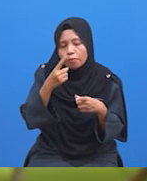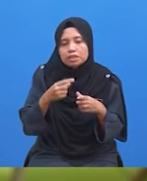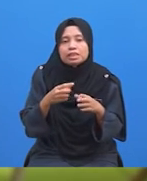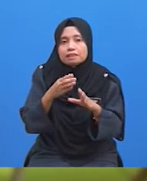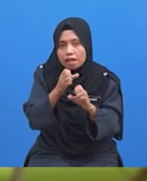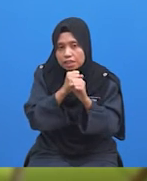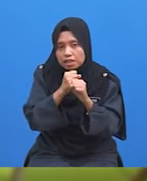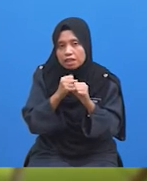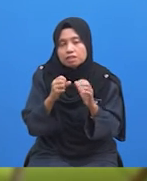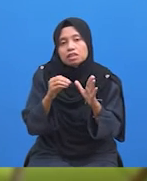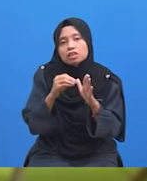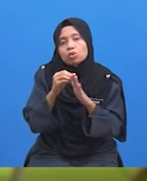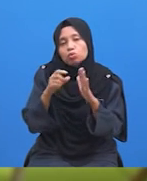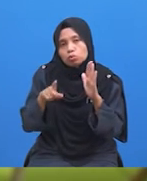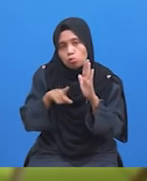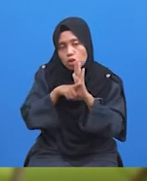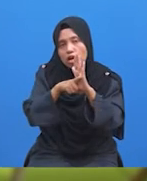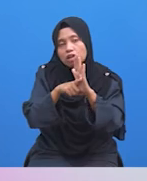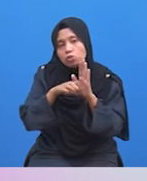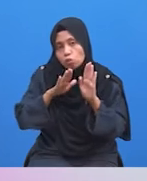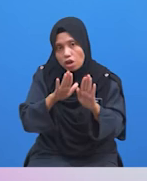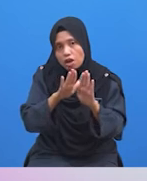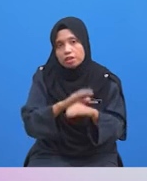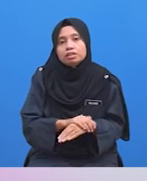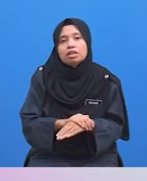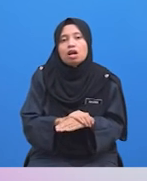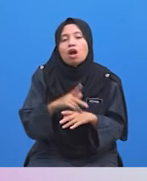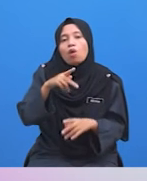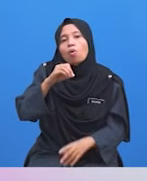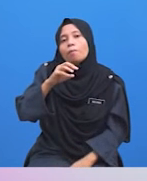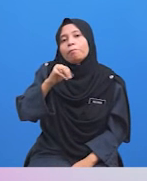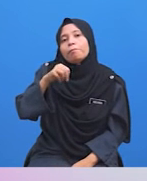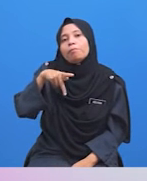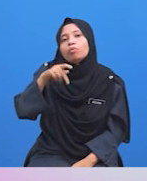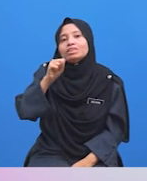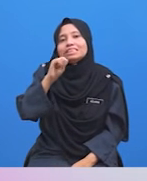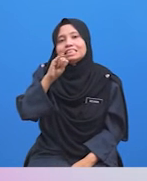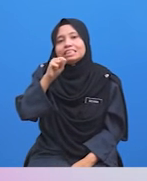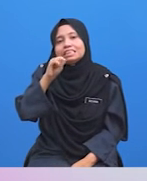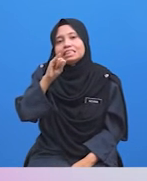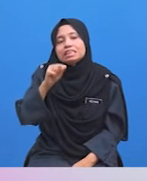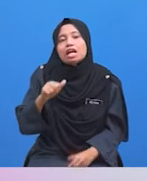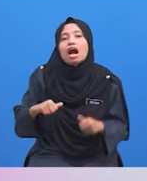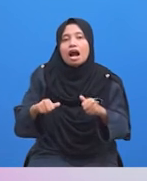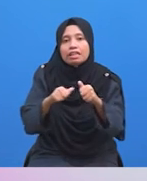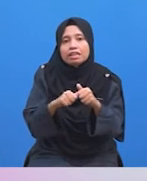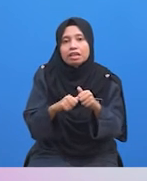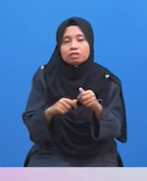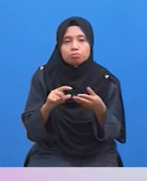kawasan tersebut pola ketiga komposisi aliran yang terdiri daripada